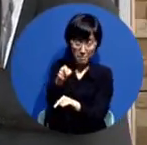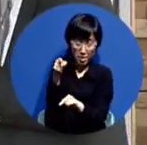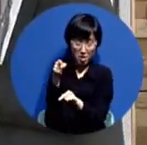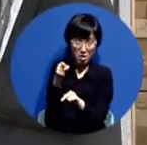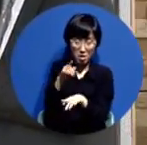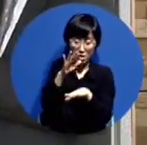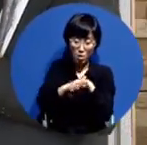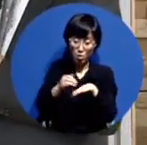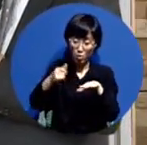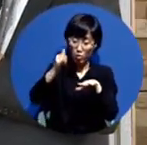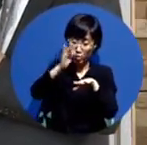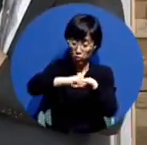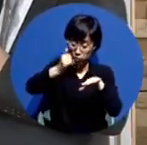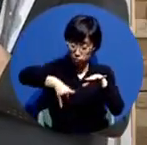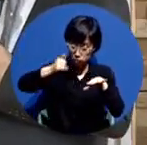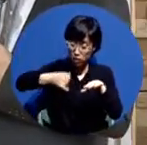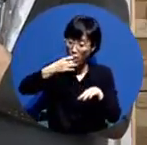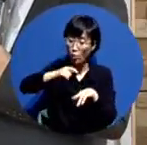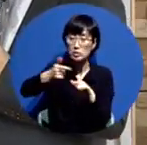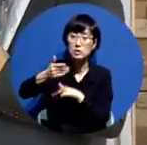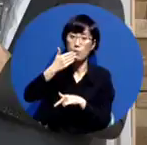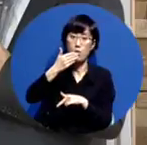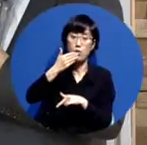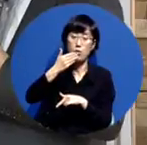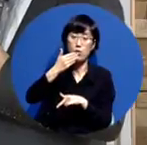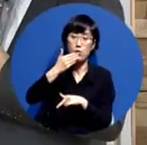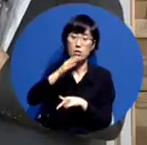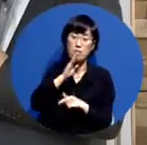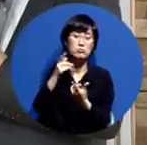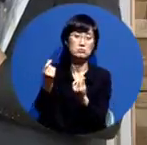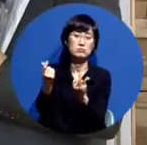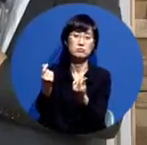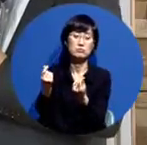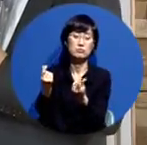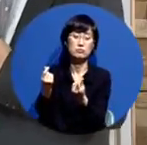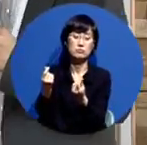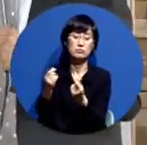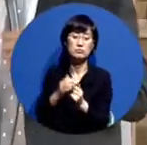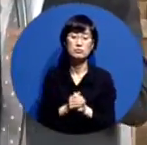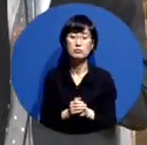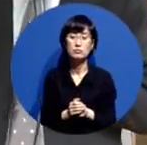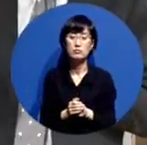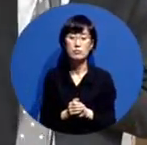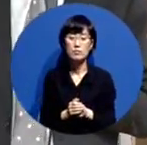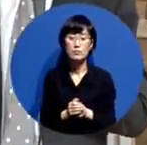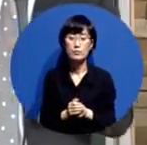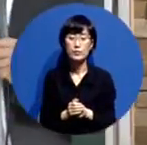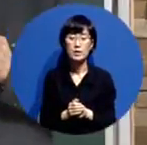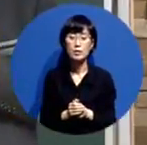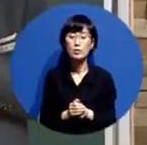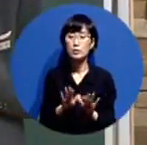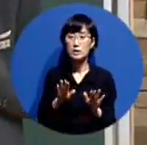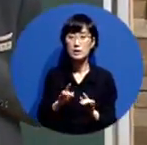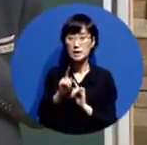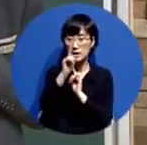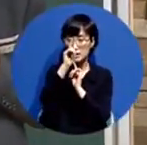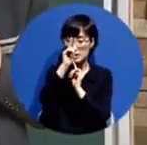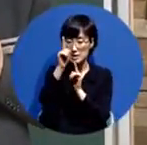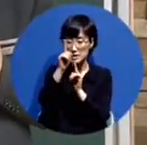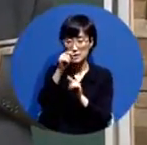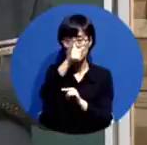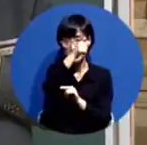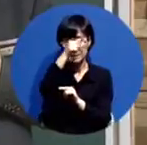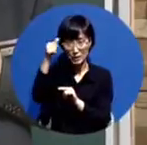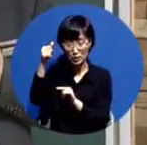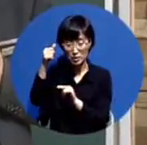지요 这是理所当然的 근데이농부의특징을한번보십시오 那么农夫他们有什么特征呢 우리이교수장로님의직업이뭐예요 我